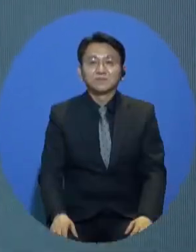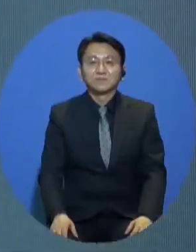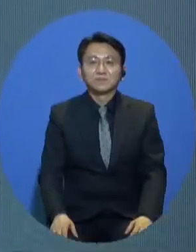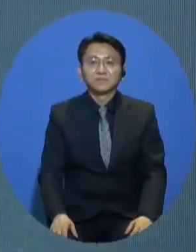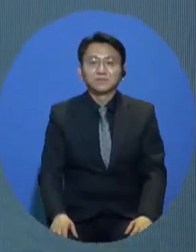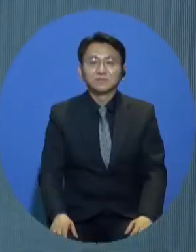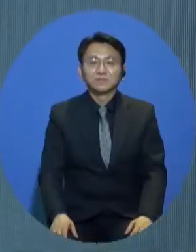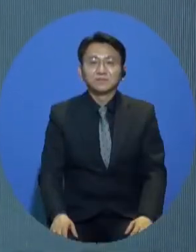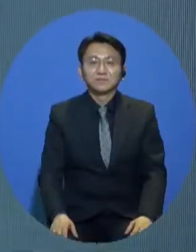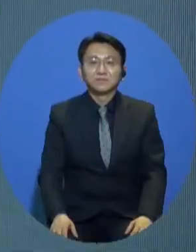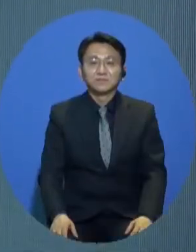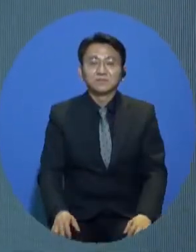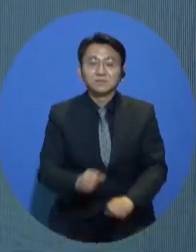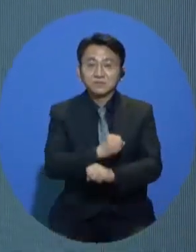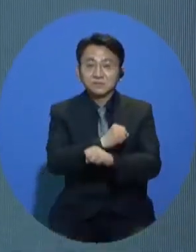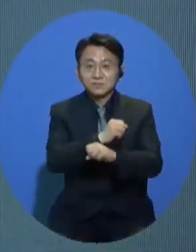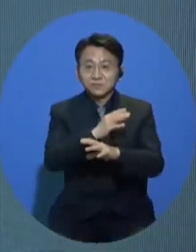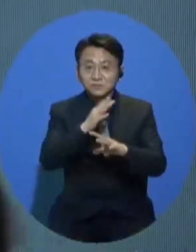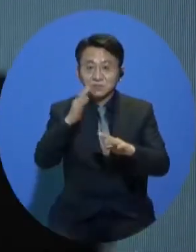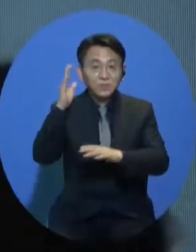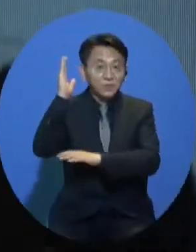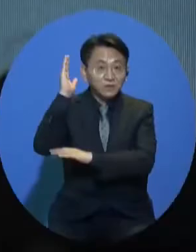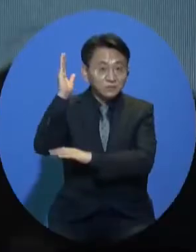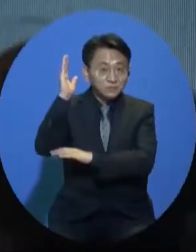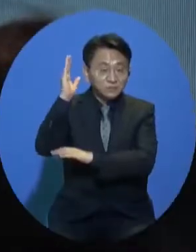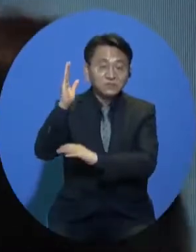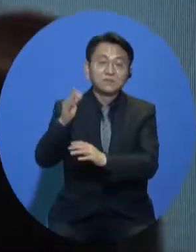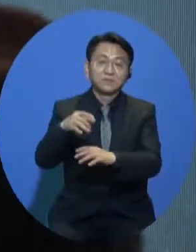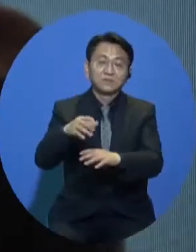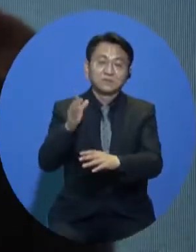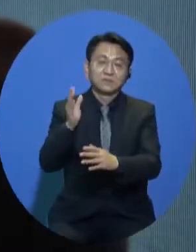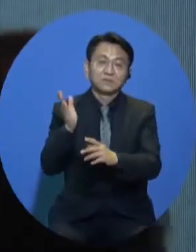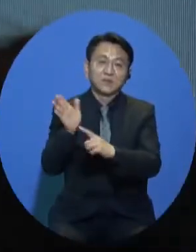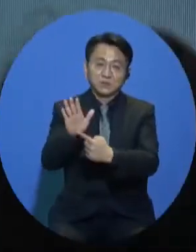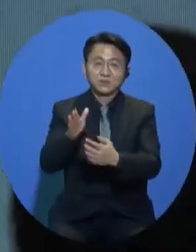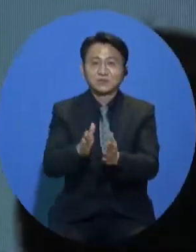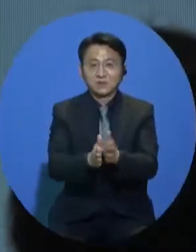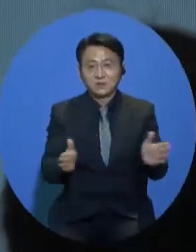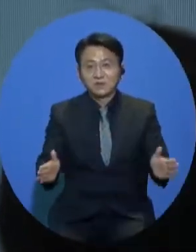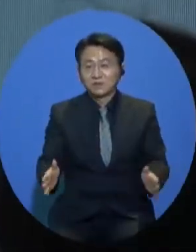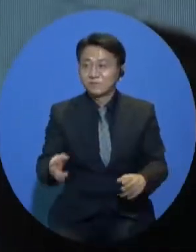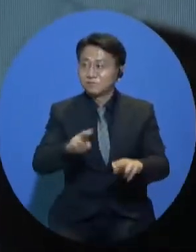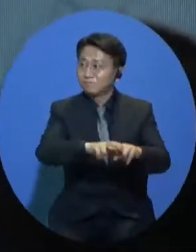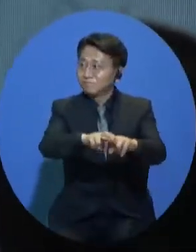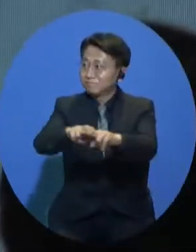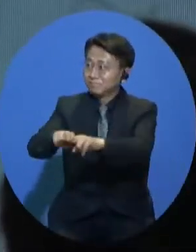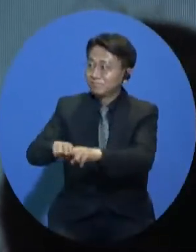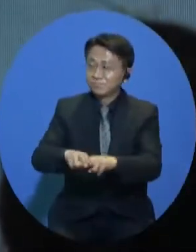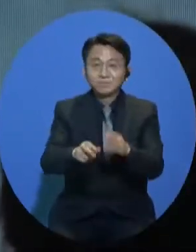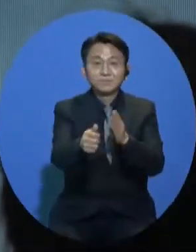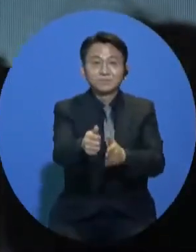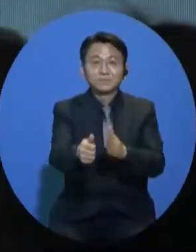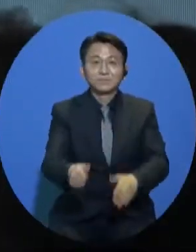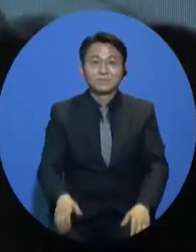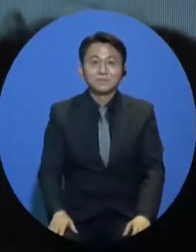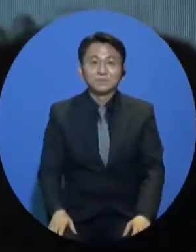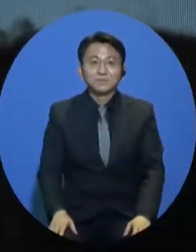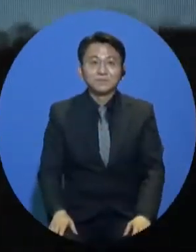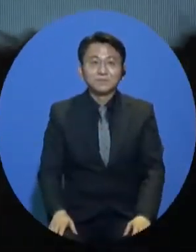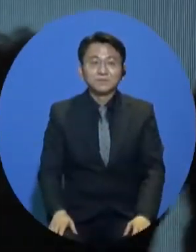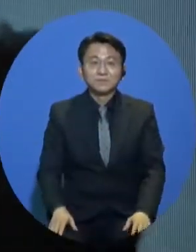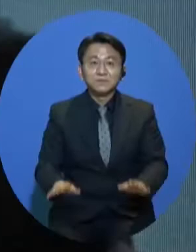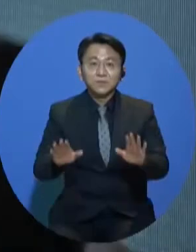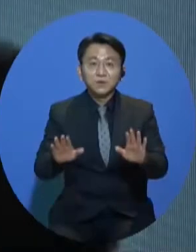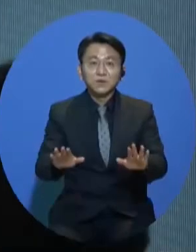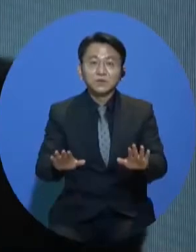네, 저희 기조 세션 진행될 예정입니다. 현장에 계신 분들께서는 자리에 잠시 착석해 주시면 감사드리겠습니다. 오늘